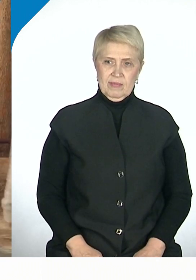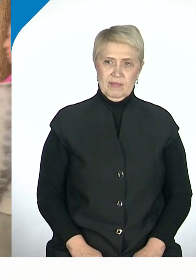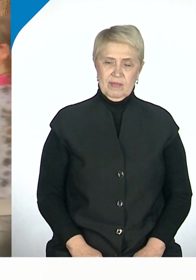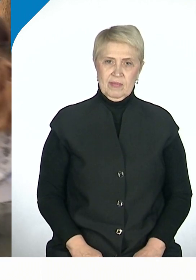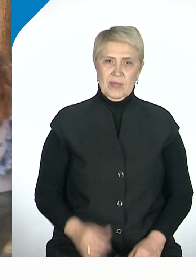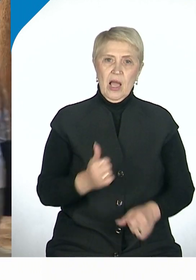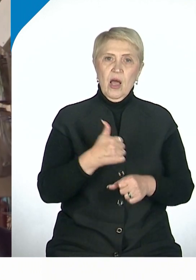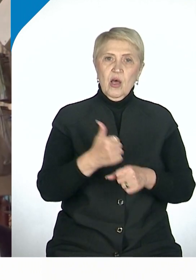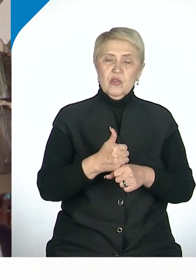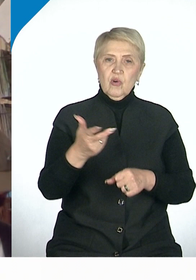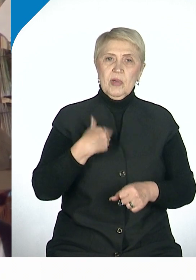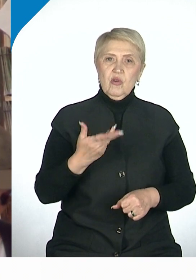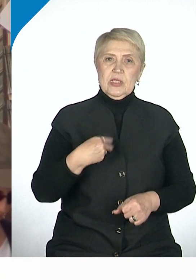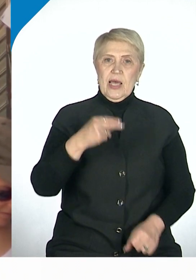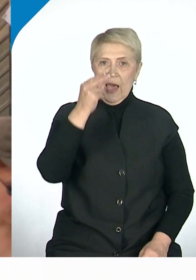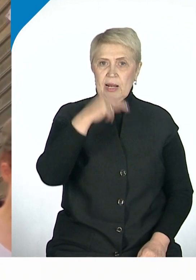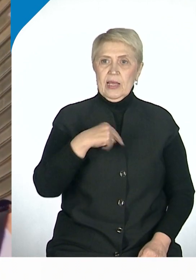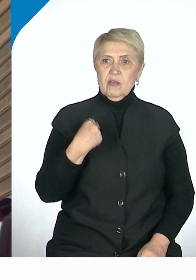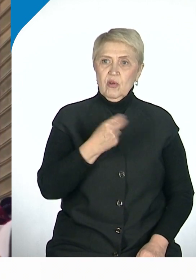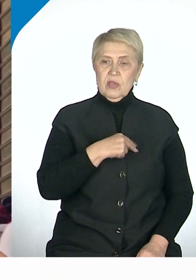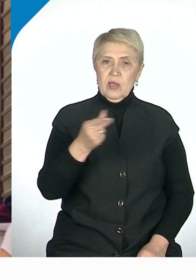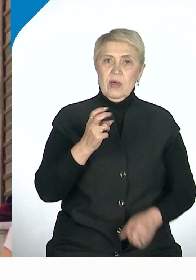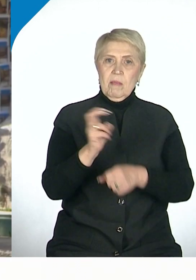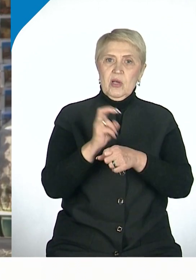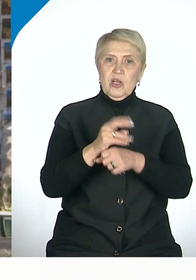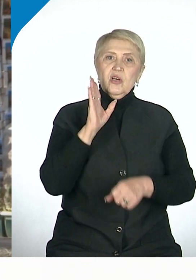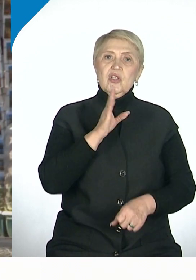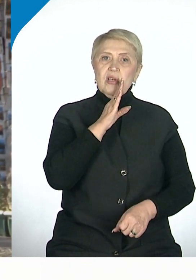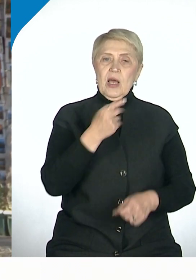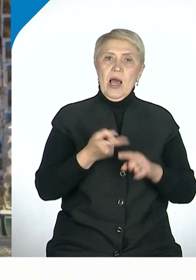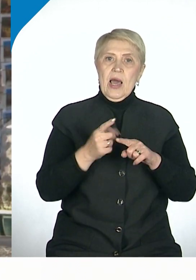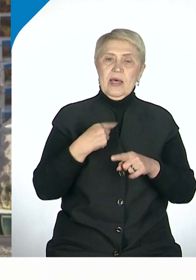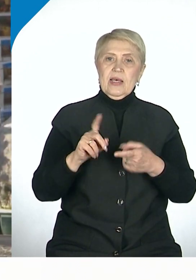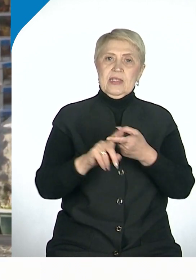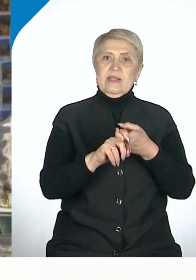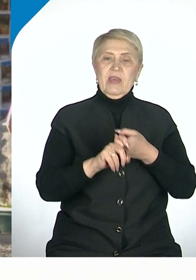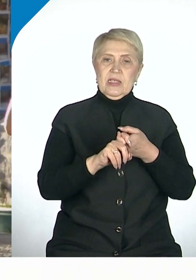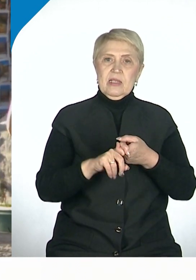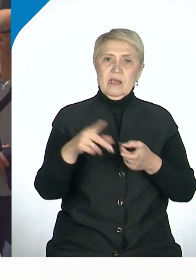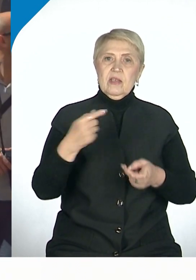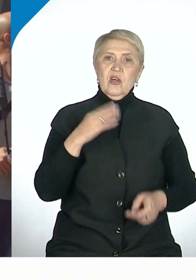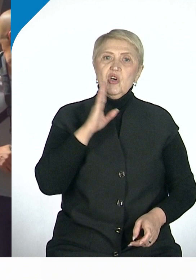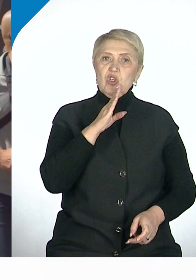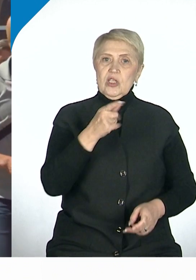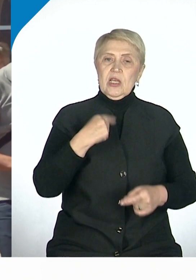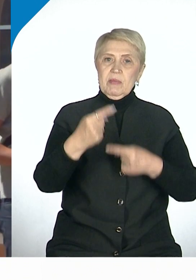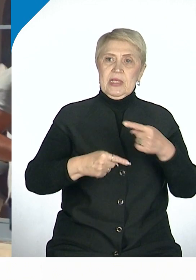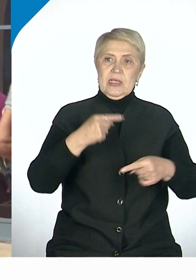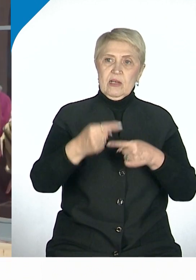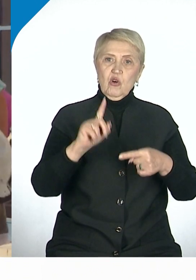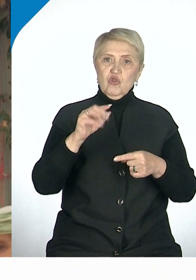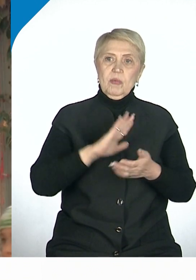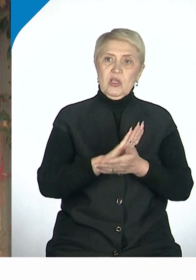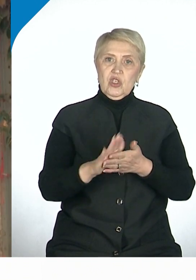Особо религиозные девушки посещают микву раз в месяц. Это связано с женским циклом, чтобы чисто явиться мужу. Еще